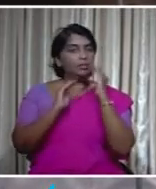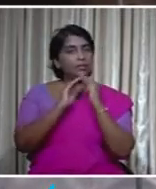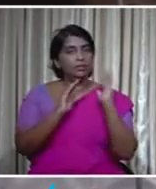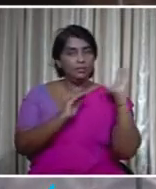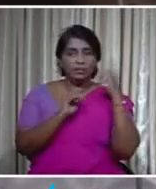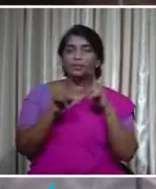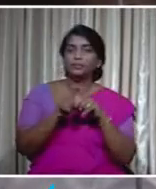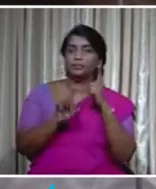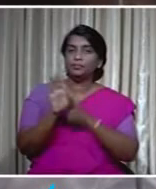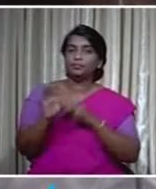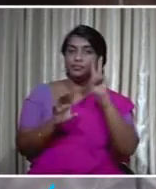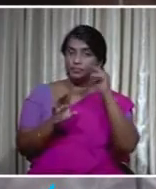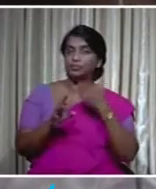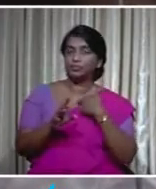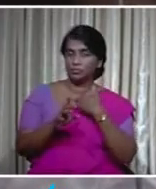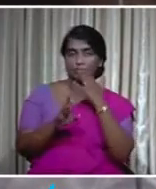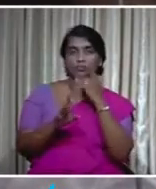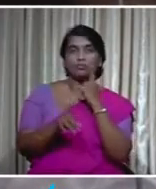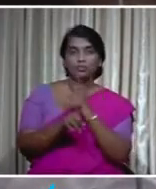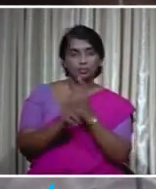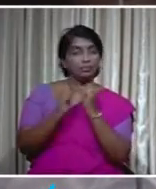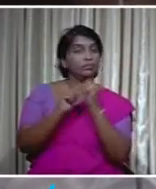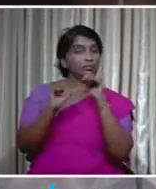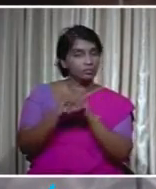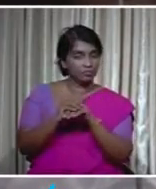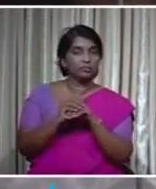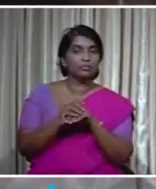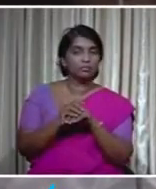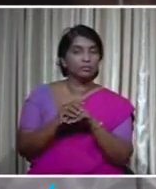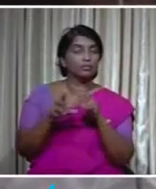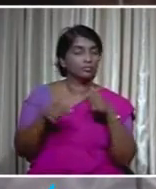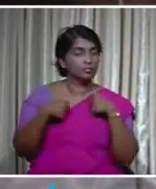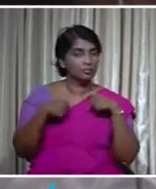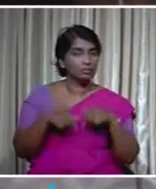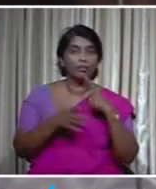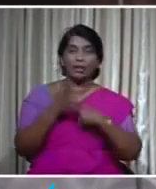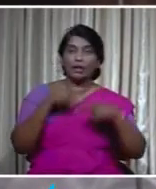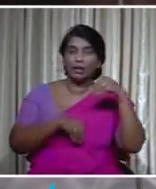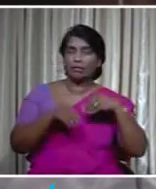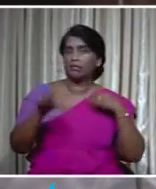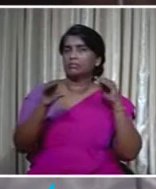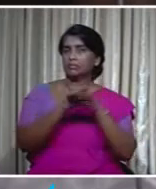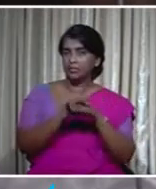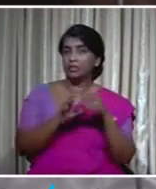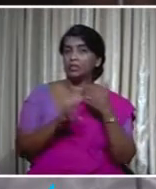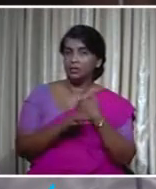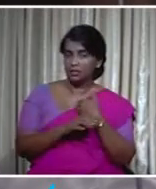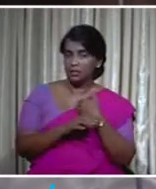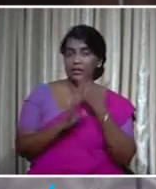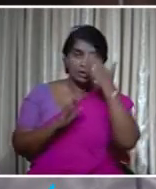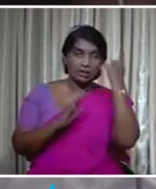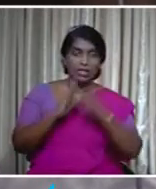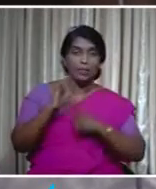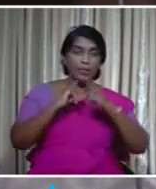20 பணிபுரிந்துதான் இந்த அரசியல் பயணத்துக்குள் வந்தவன். நான் யாழ்ப்பாண பல்கலைக்கழகத்திலே கலைமானி பட்டத்தை பெற்றுக்கொண்டேன். யாழ்ப்பாண